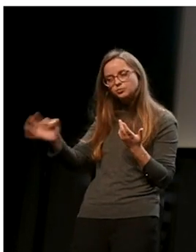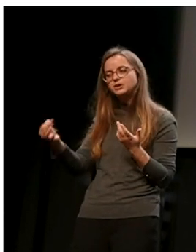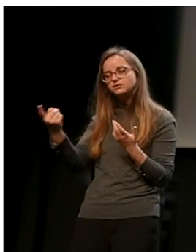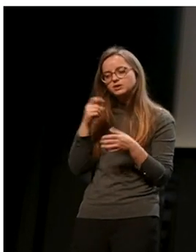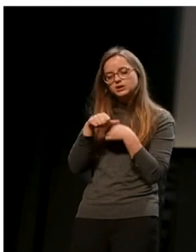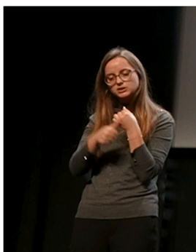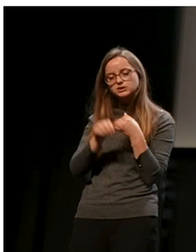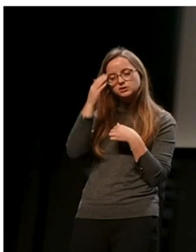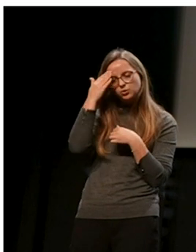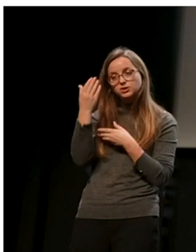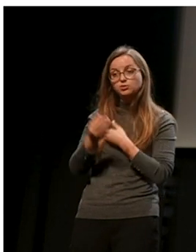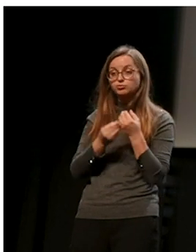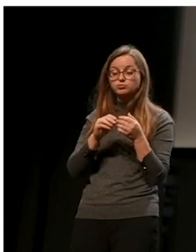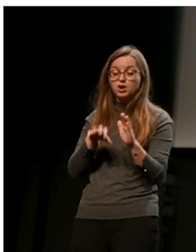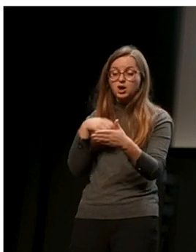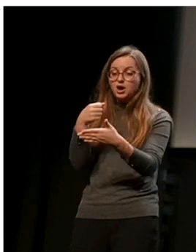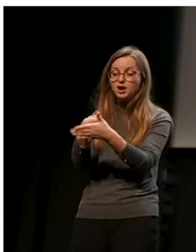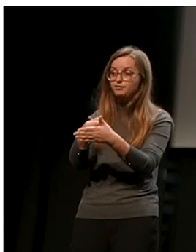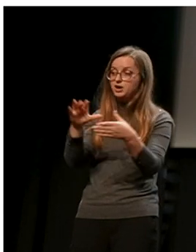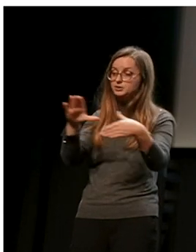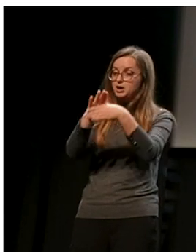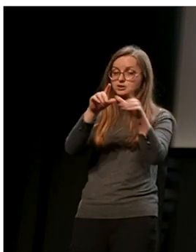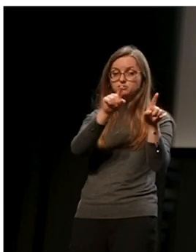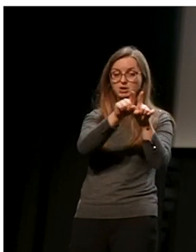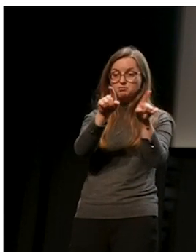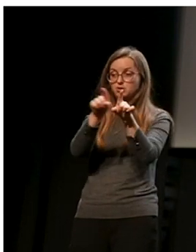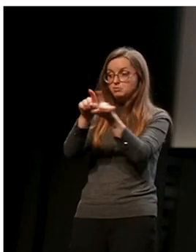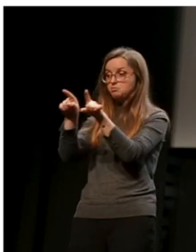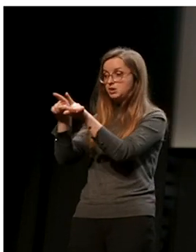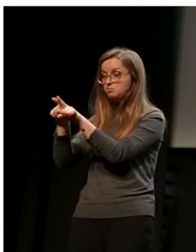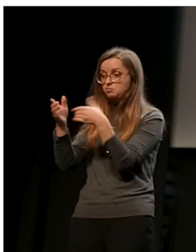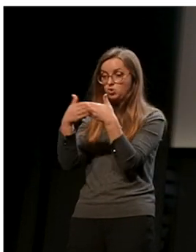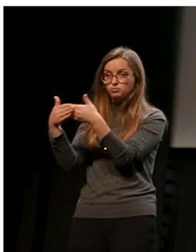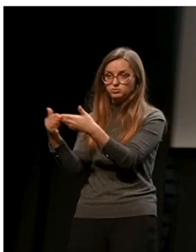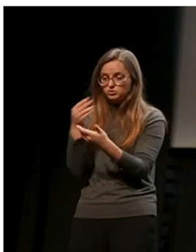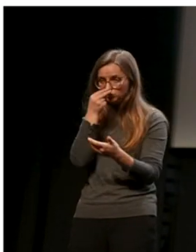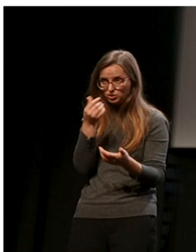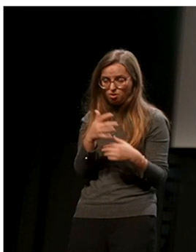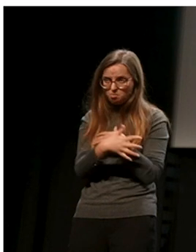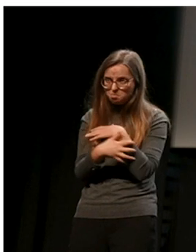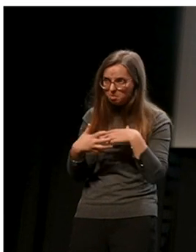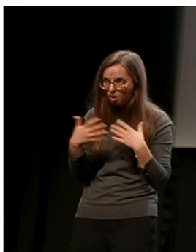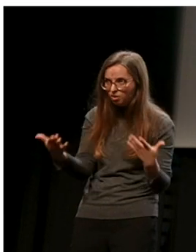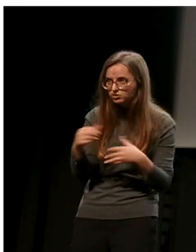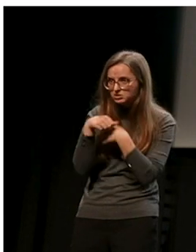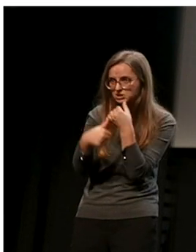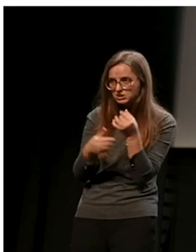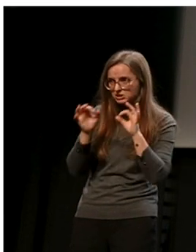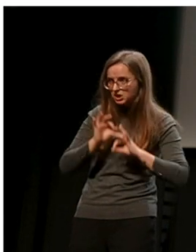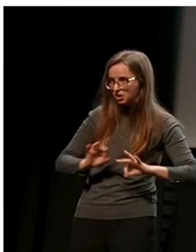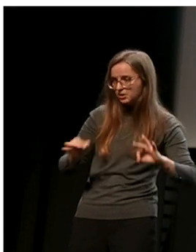choses qui finissent par se ressembler. Donc, pour le moment, je trouve qu'il y a un certain appauvrissement du style. Et ma